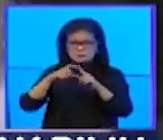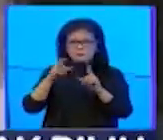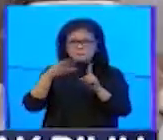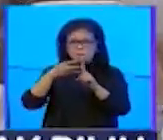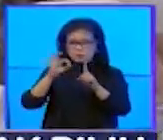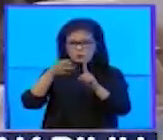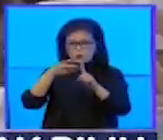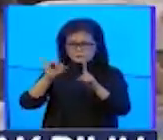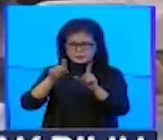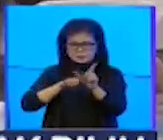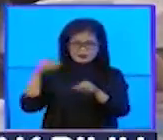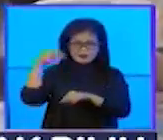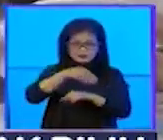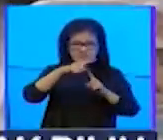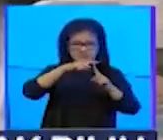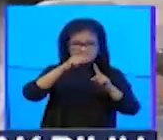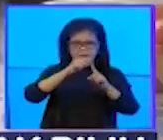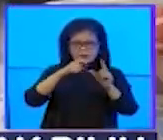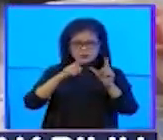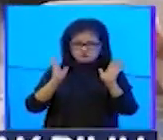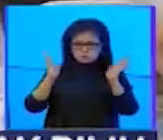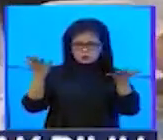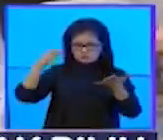Kumbang, Medan Selayang, Sumatera Utara.